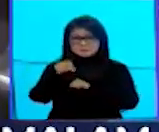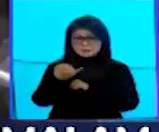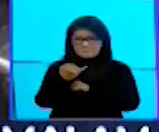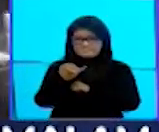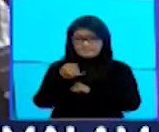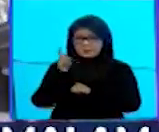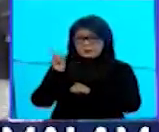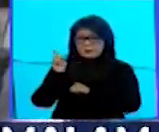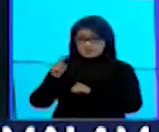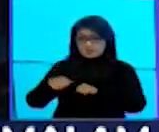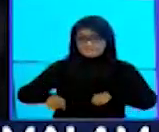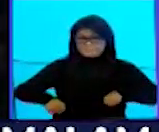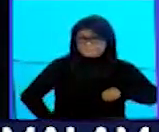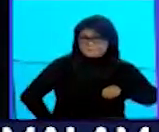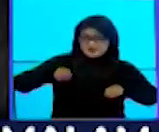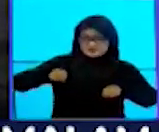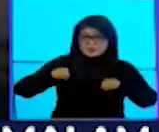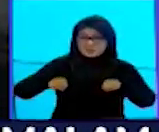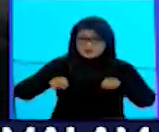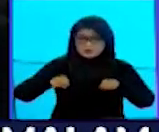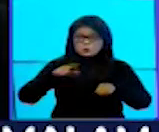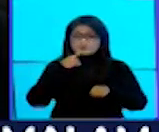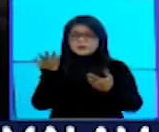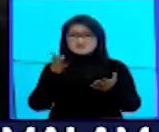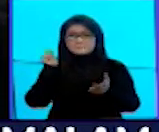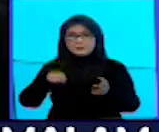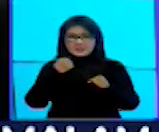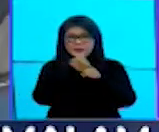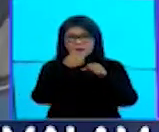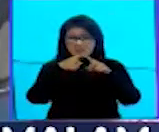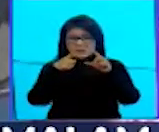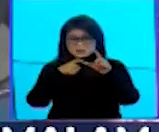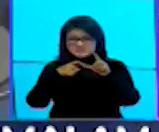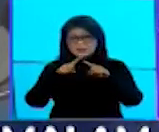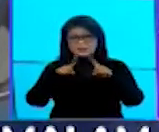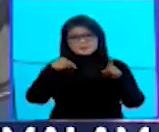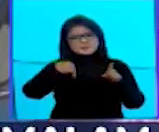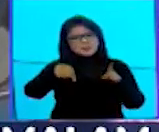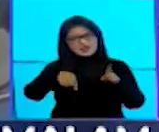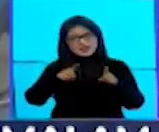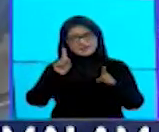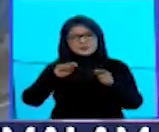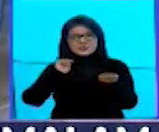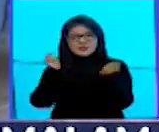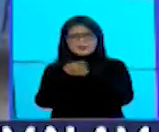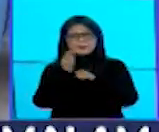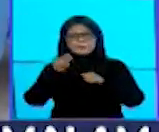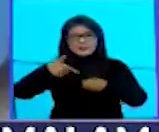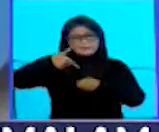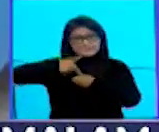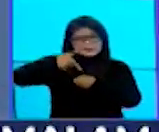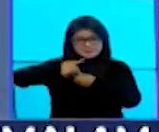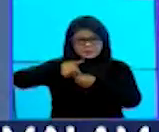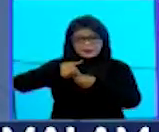bajai berbahan bakar gas menjadi bahan bakar minyak dan menambahkan jerigen berkapasitas 15 liter. Dari Jakarta